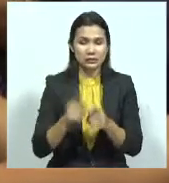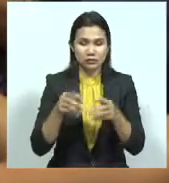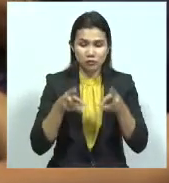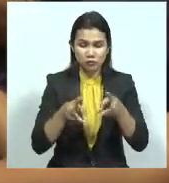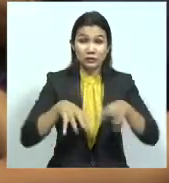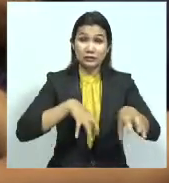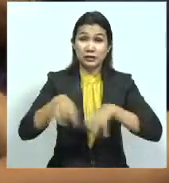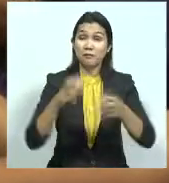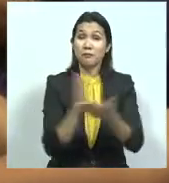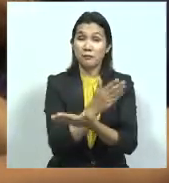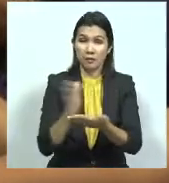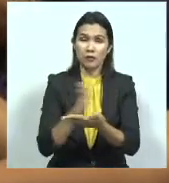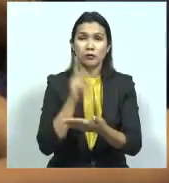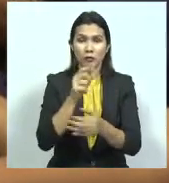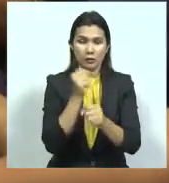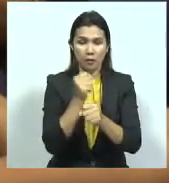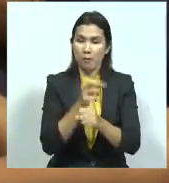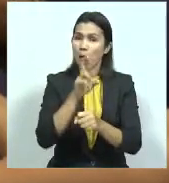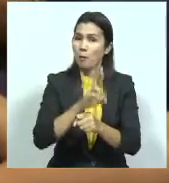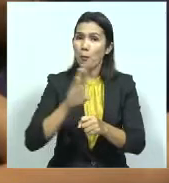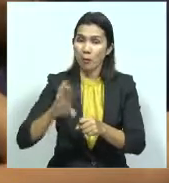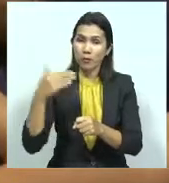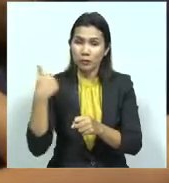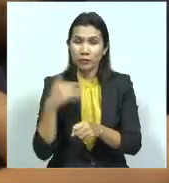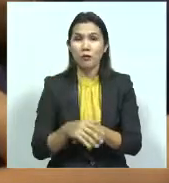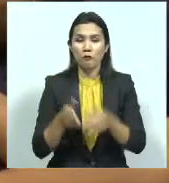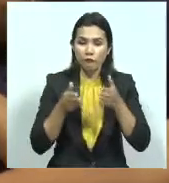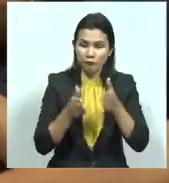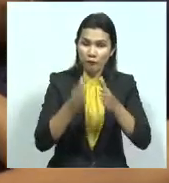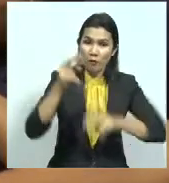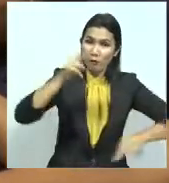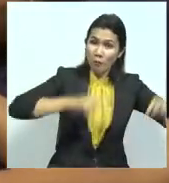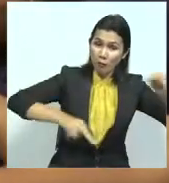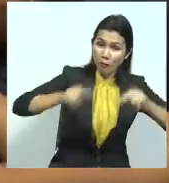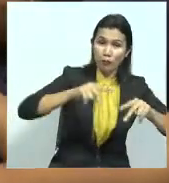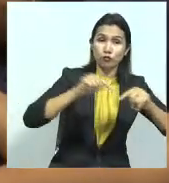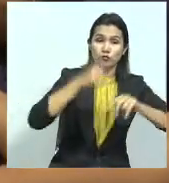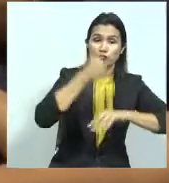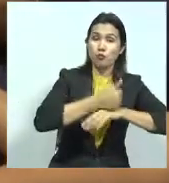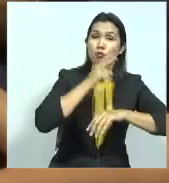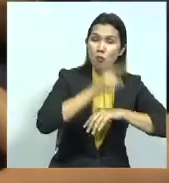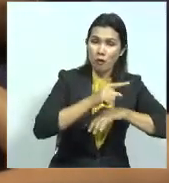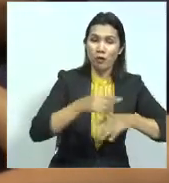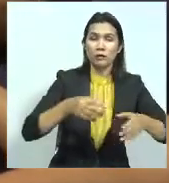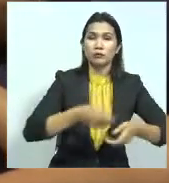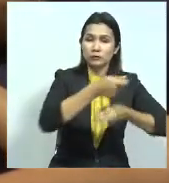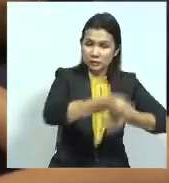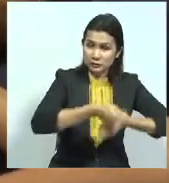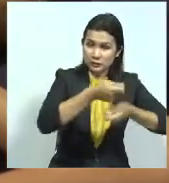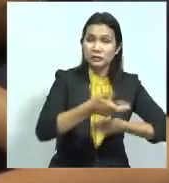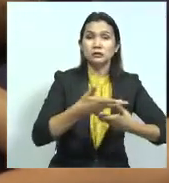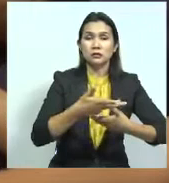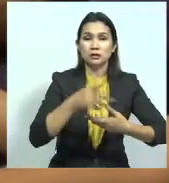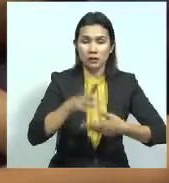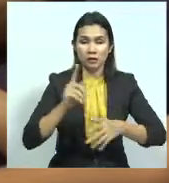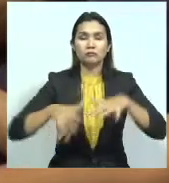ำครั้งนี้ต้องทำอย่างมีระบบคือทั้งฝ่ายปกครองมีผู้ว่าราชการจังหวัดมีเกษตรและแม้กระ